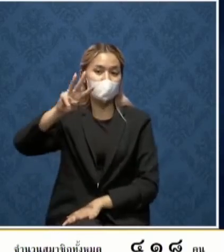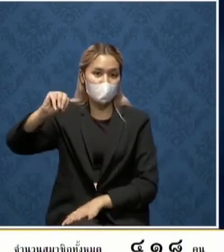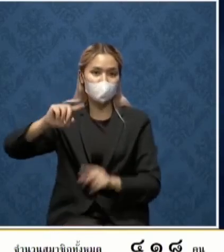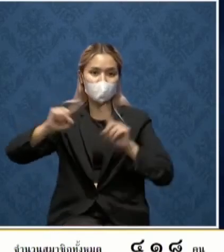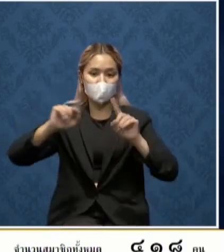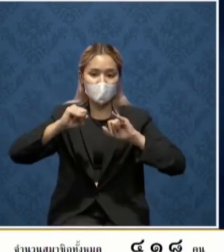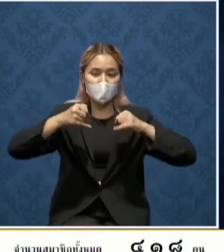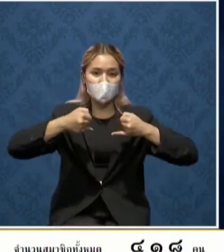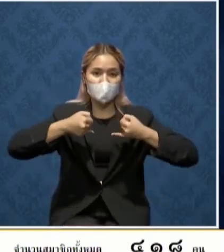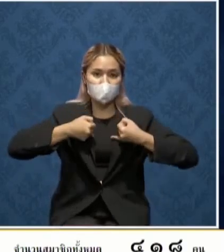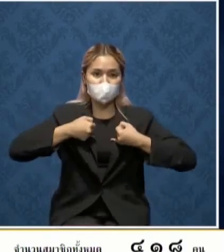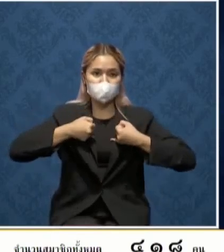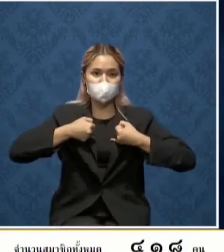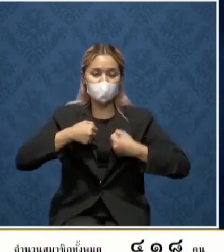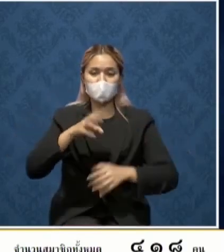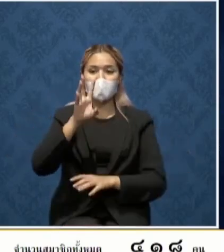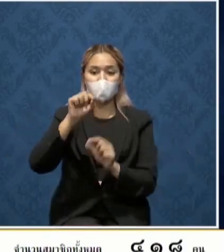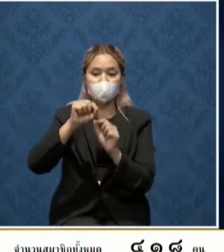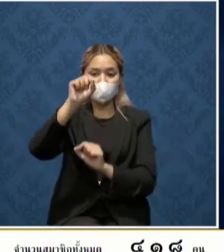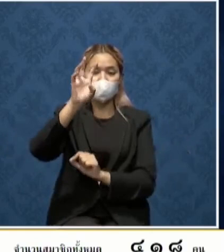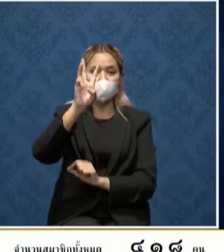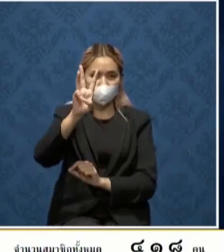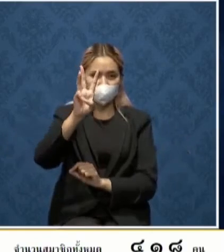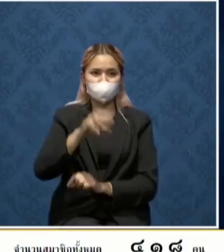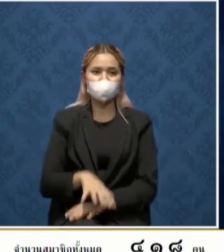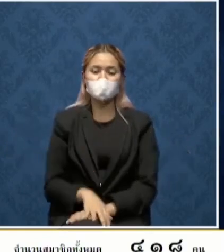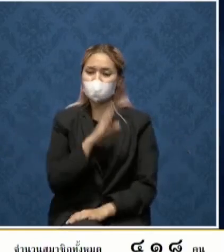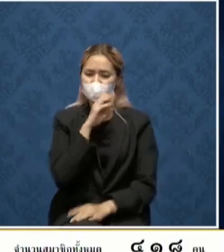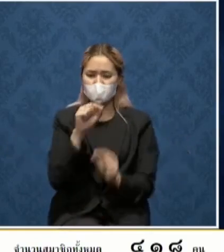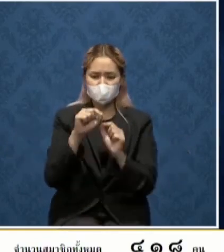ภ ao aus 6 เม